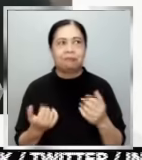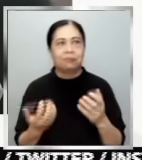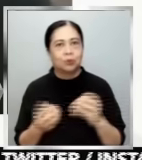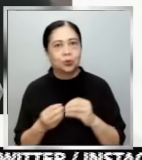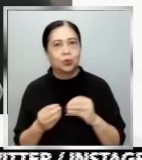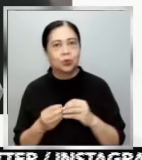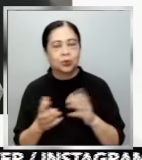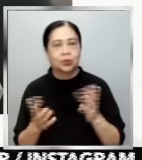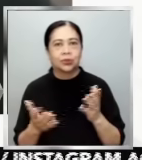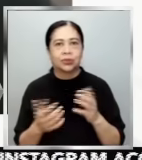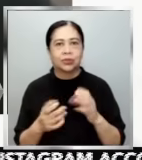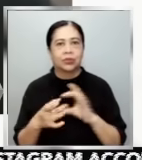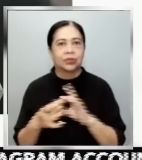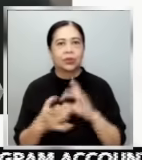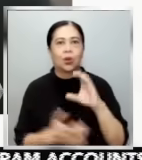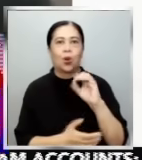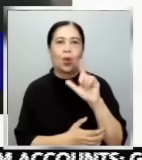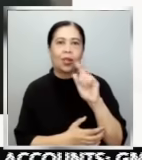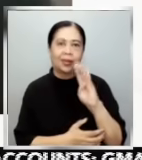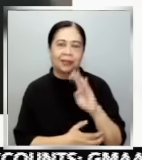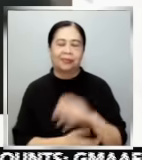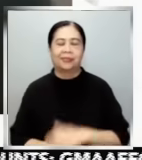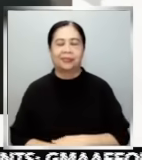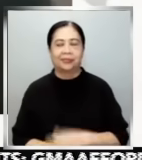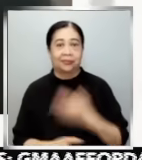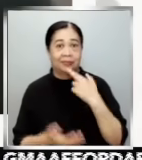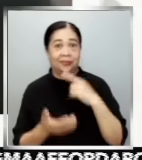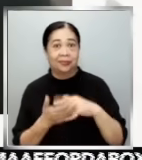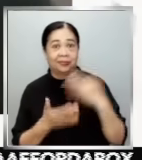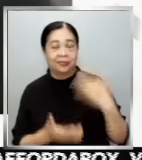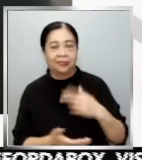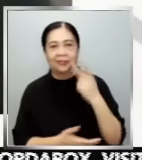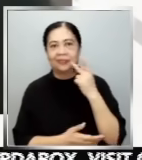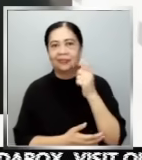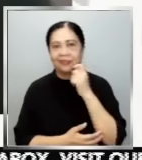and kbayan updated sa showb